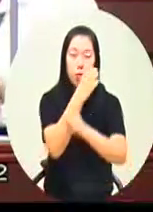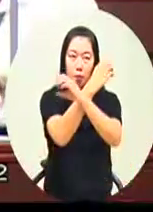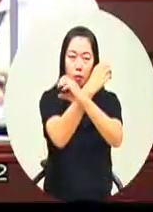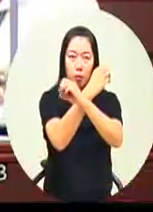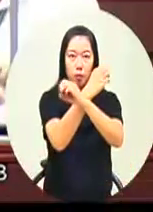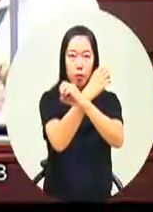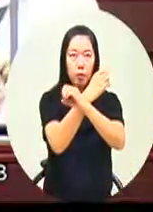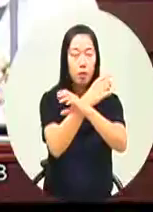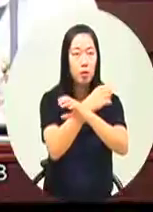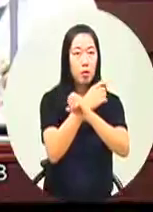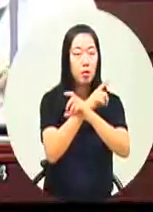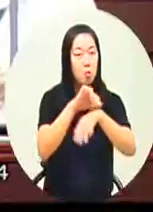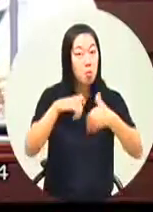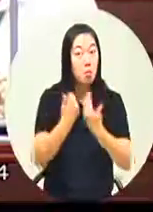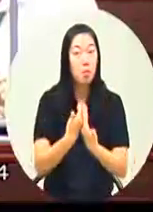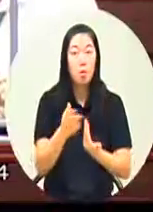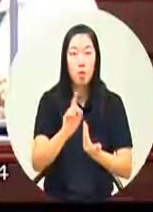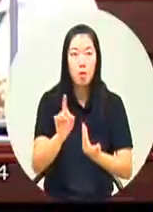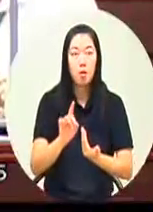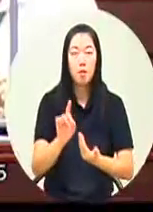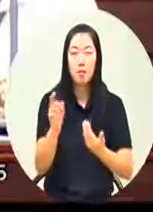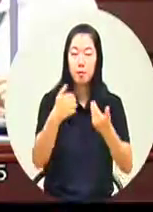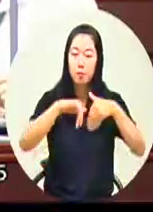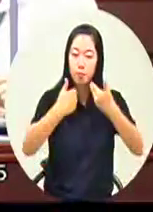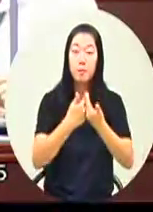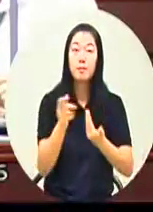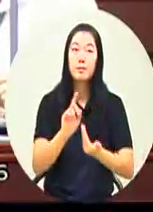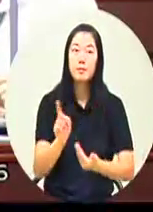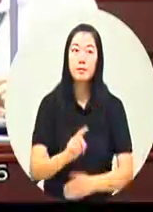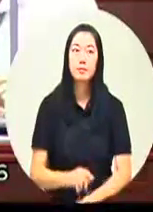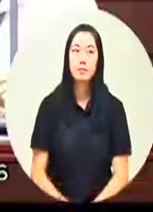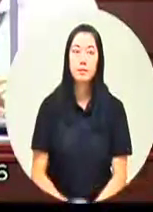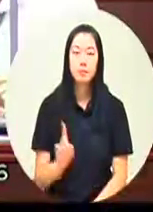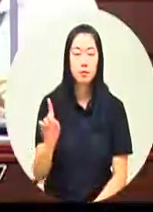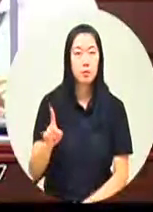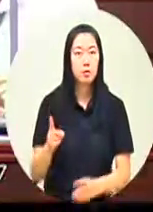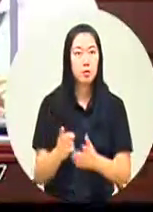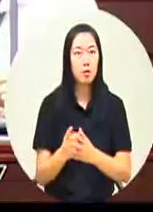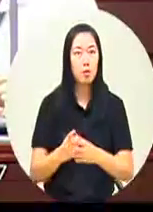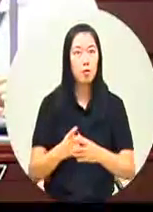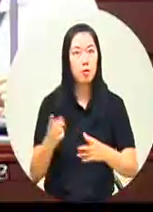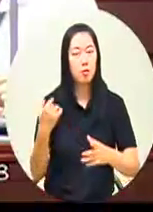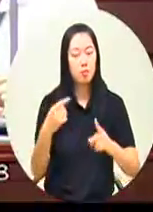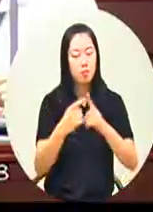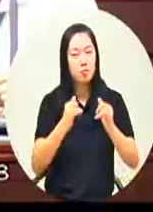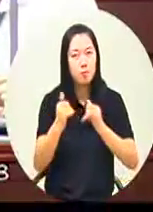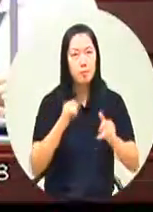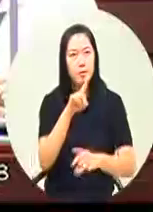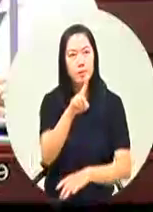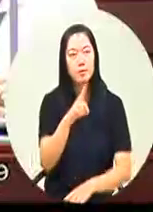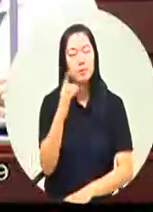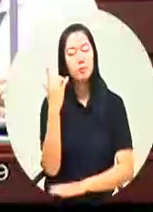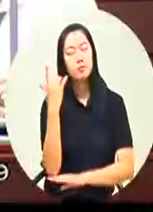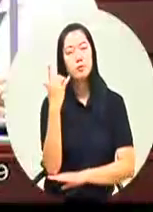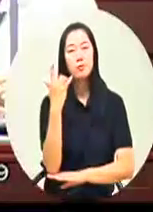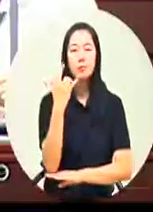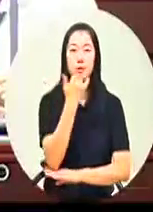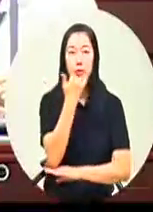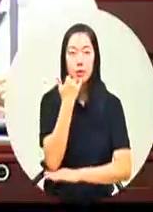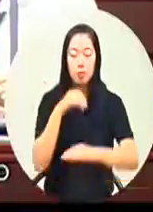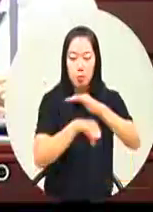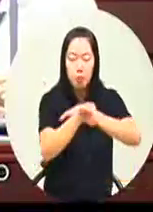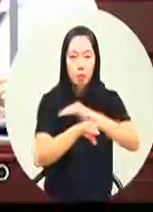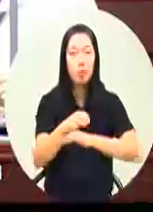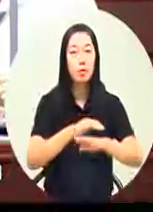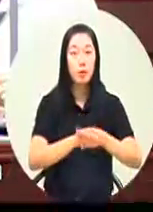控制的话，反而很容易让一些用路人他不耐烦，他反而也会冲撞了哈。啊，